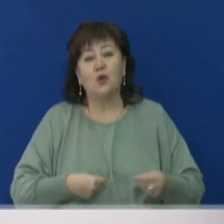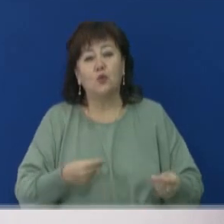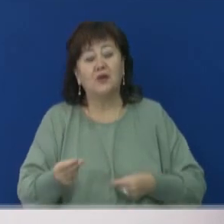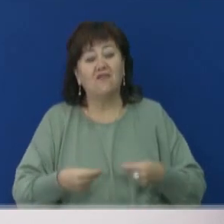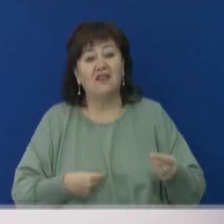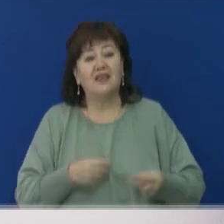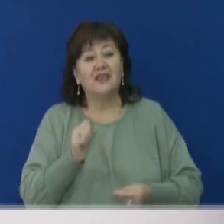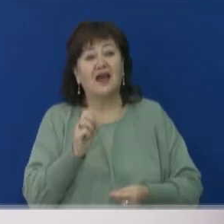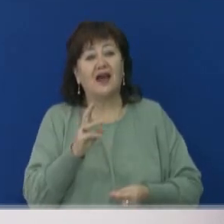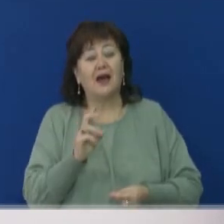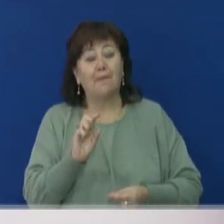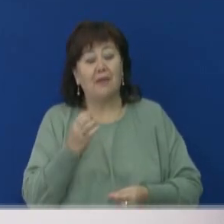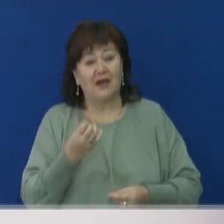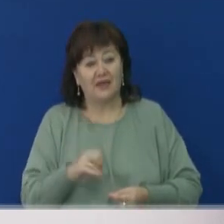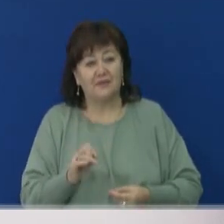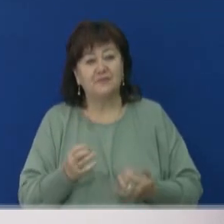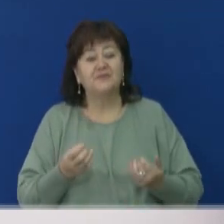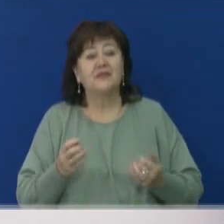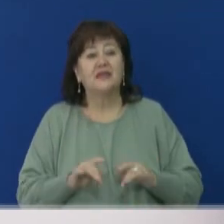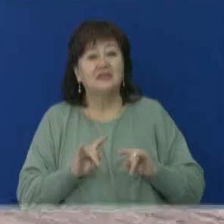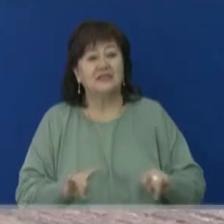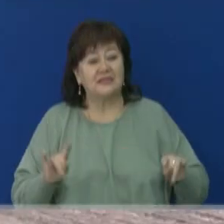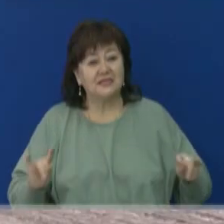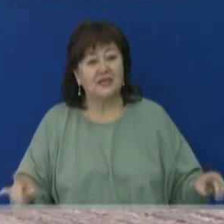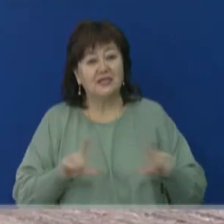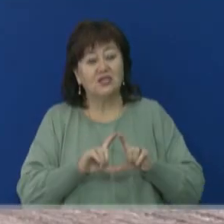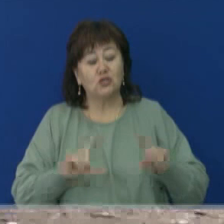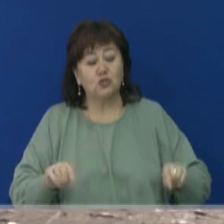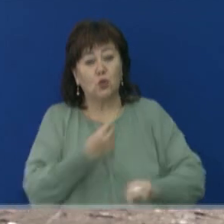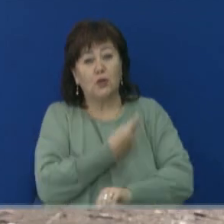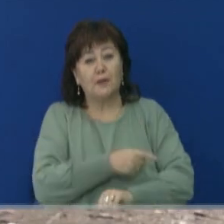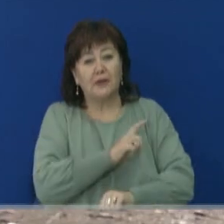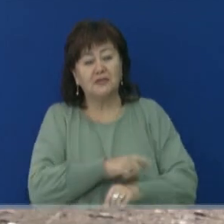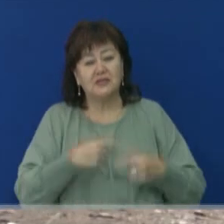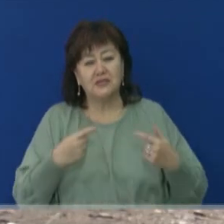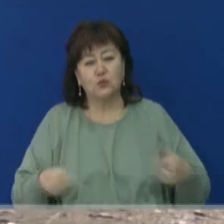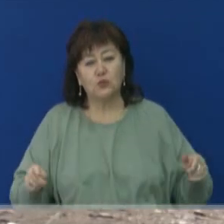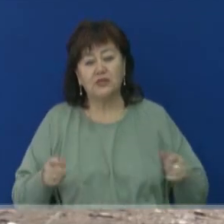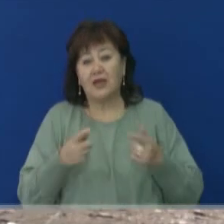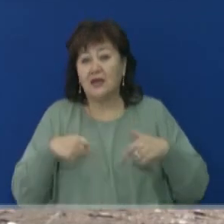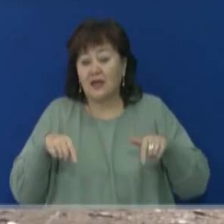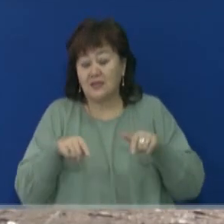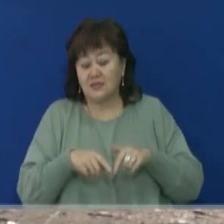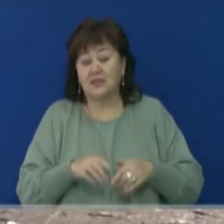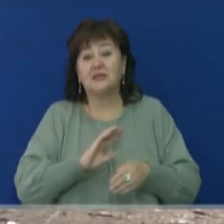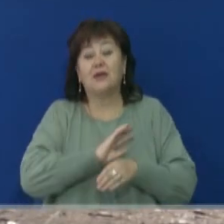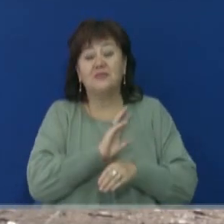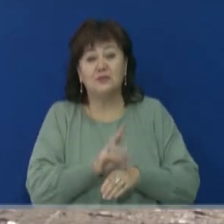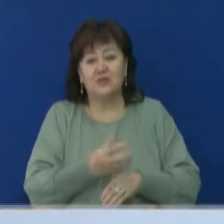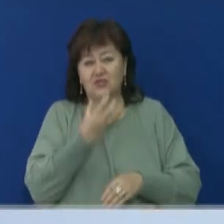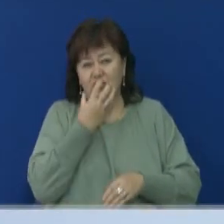кезекте жылумен әлеуметтік нысандар, яғни балабақшалар, мектептер, ауруханалар және өзге мекемелер қамтамасыз етіледі. Жылу